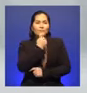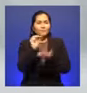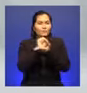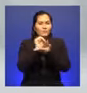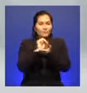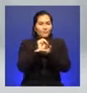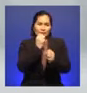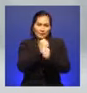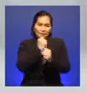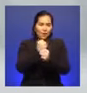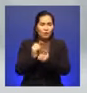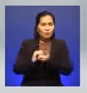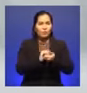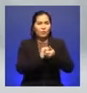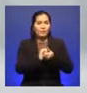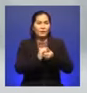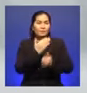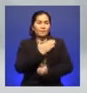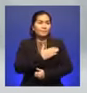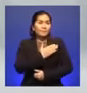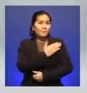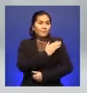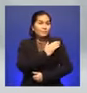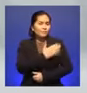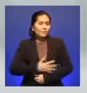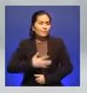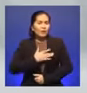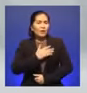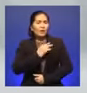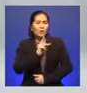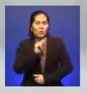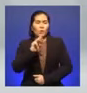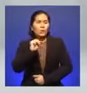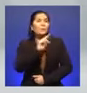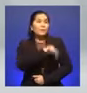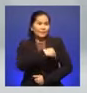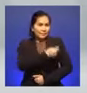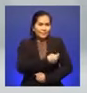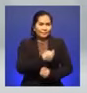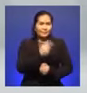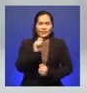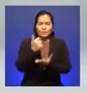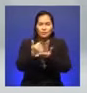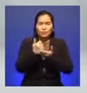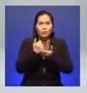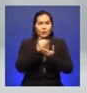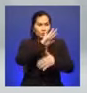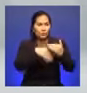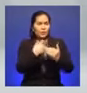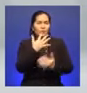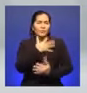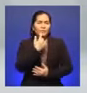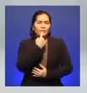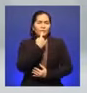านอย่างใกล้ชิดร่วมกับกรมอนามัยในการทำให้ทุกคนเนี่ยมีสุขภาพฟันที่ดีแล้วก็เต